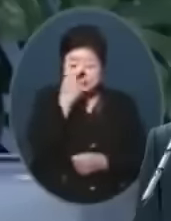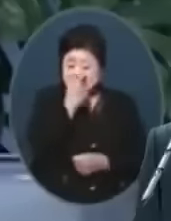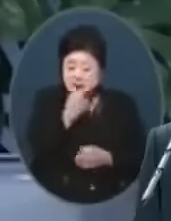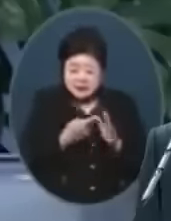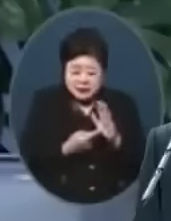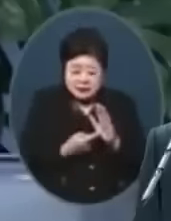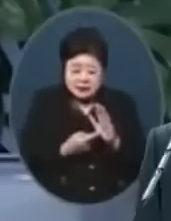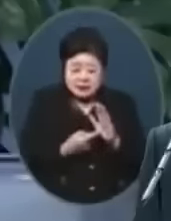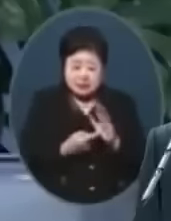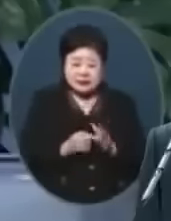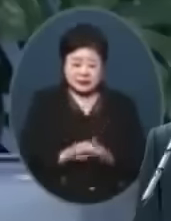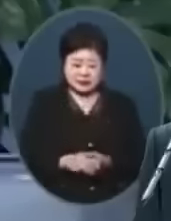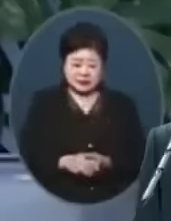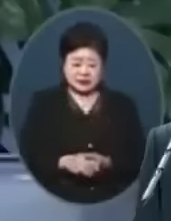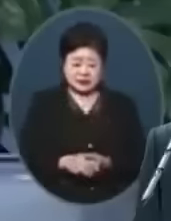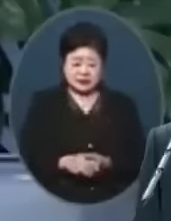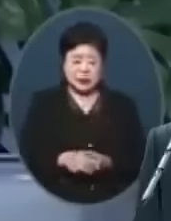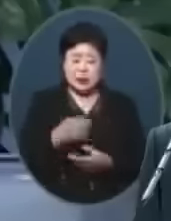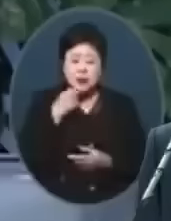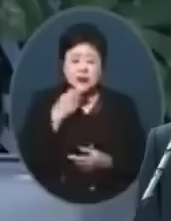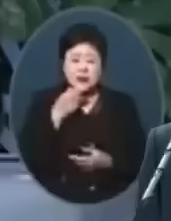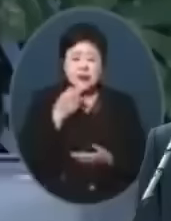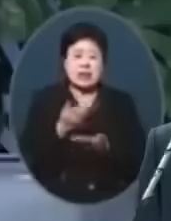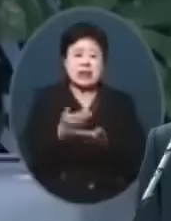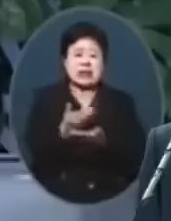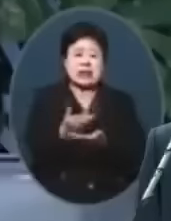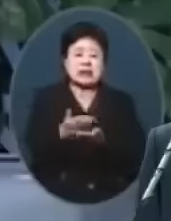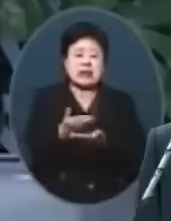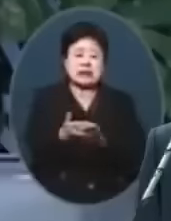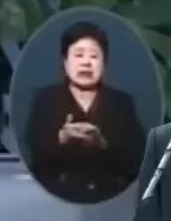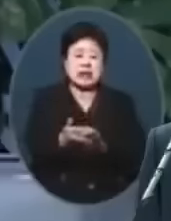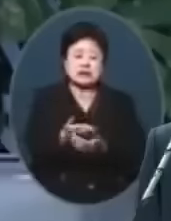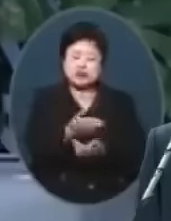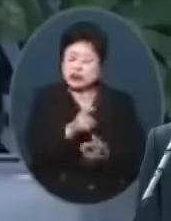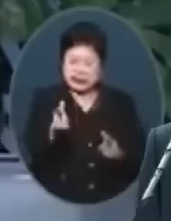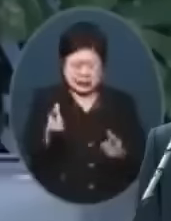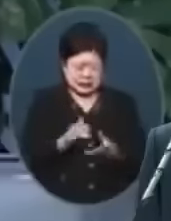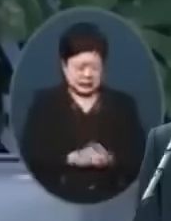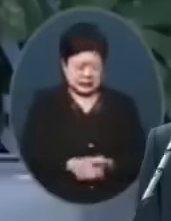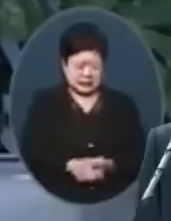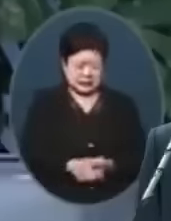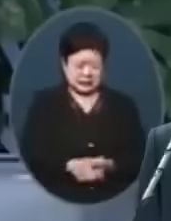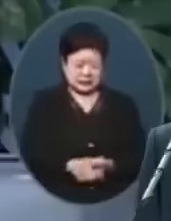없듯이 내내 달라고만 하면 아무것도 안 된 것입니다.